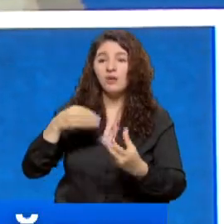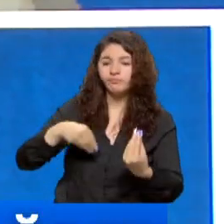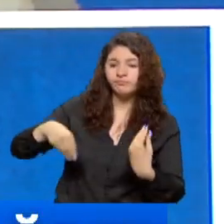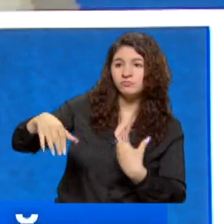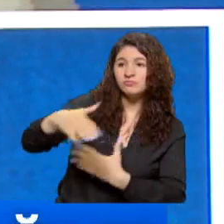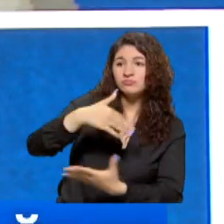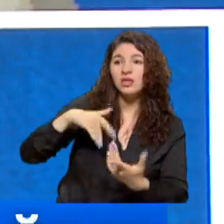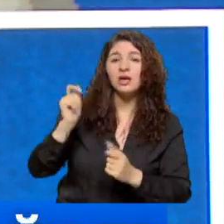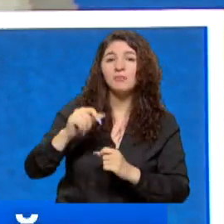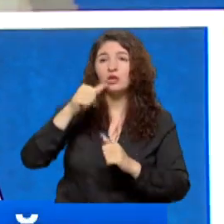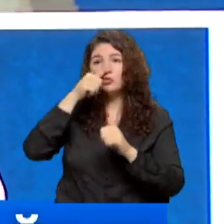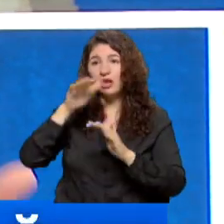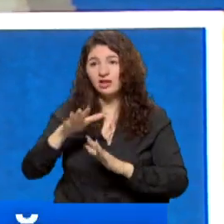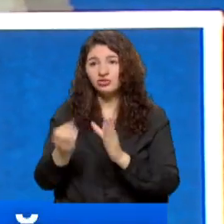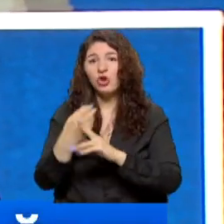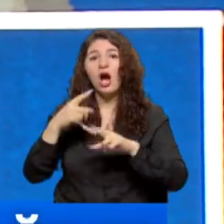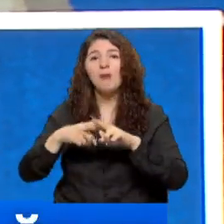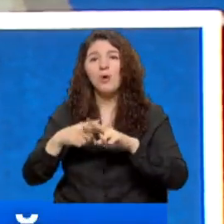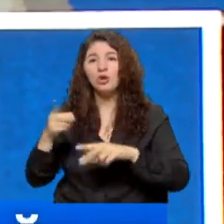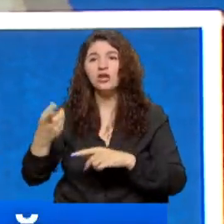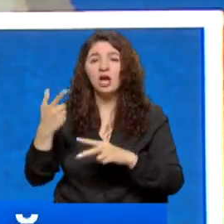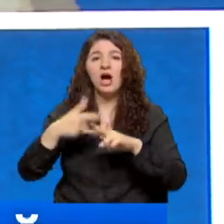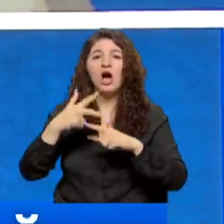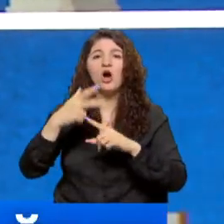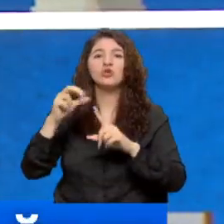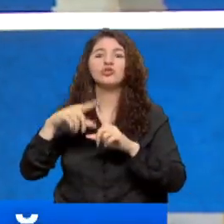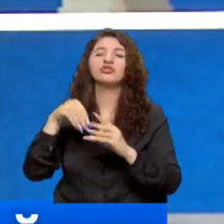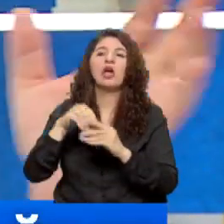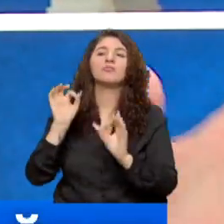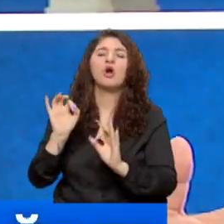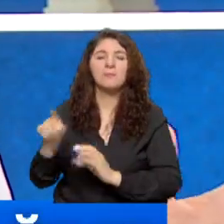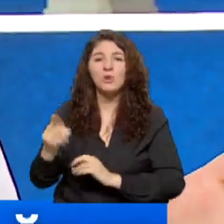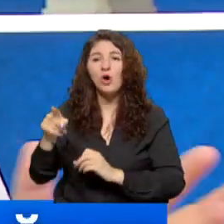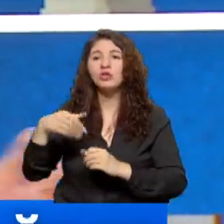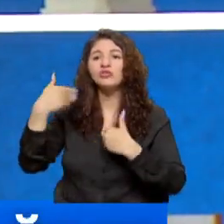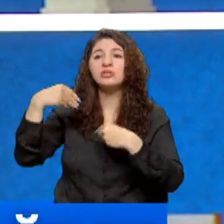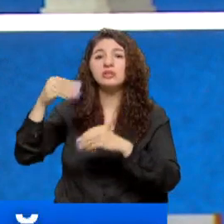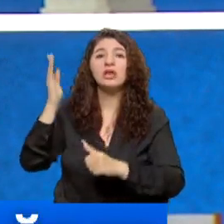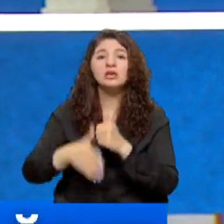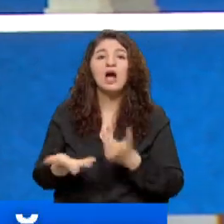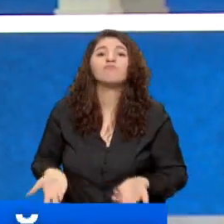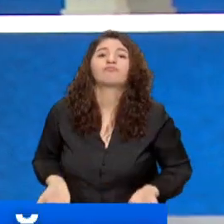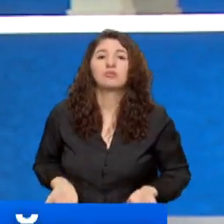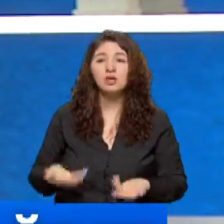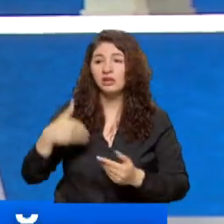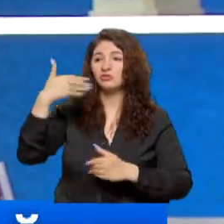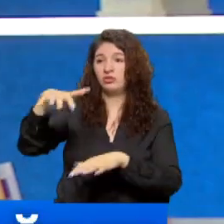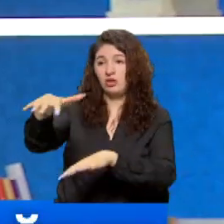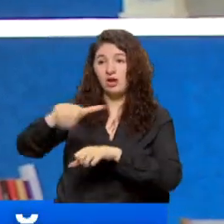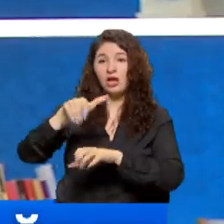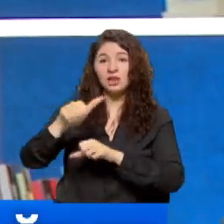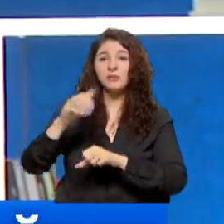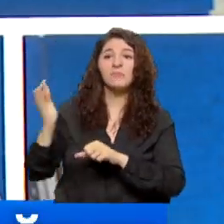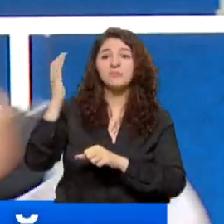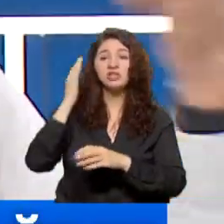doğalgazla üretilen amonyak ki bu için gerekli olan onun ihracatını yasak olmadık yani ithal edip